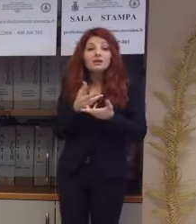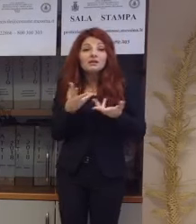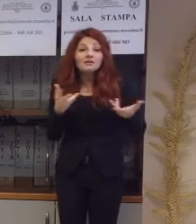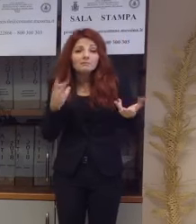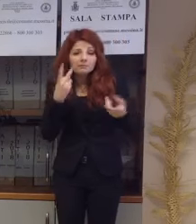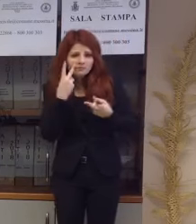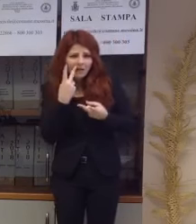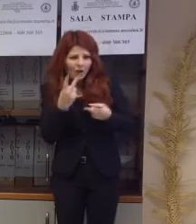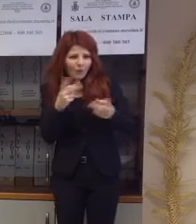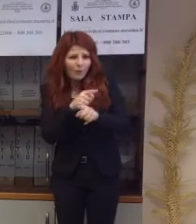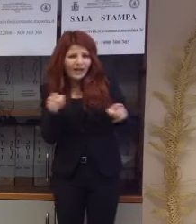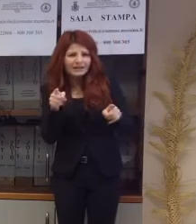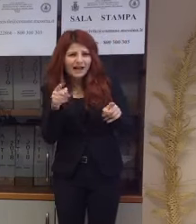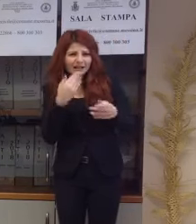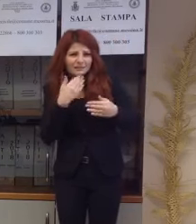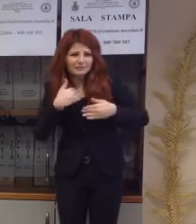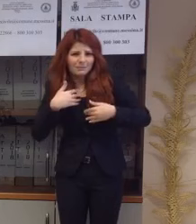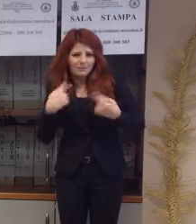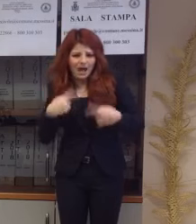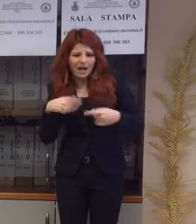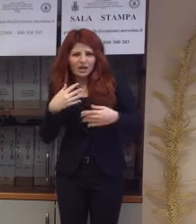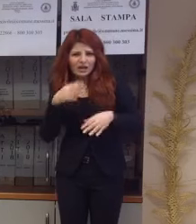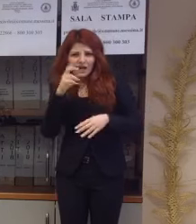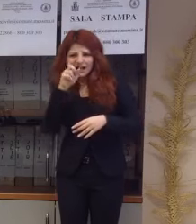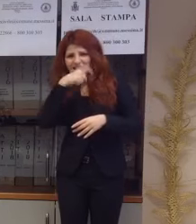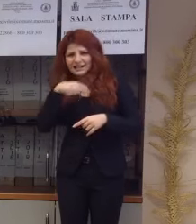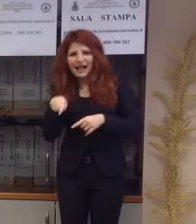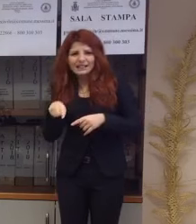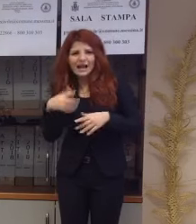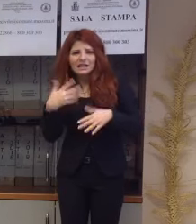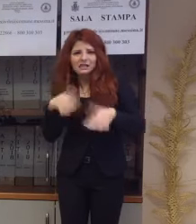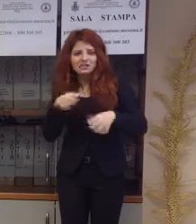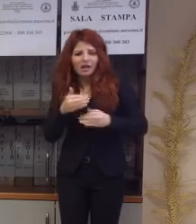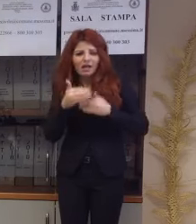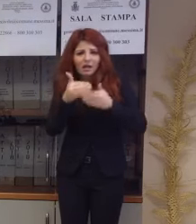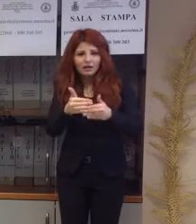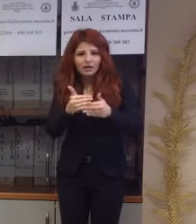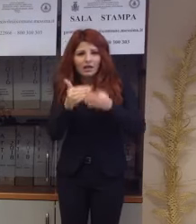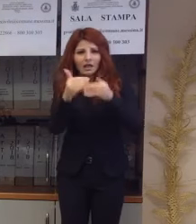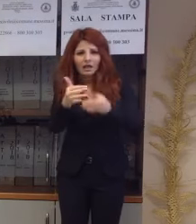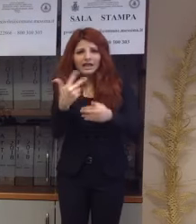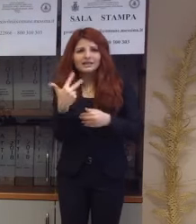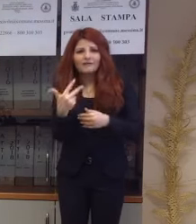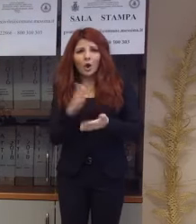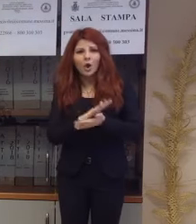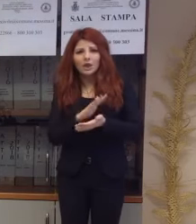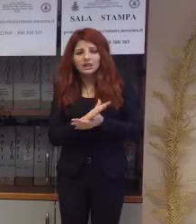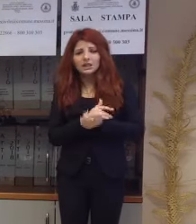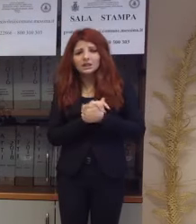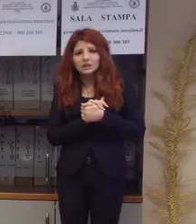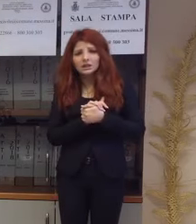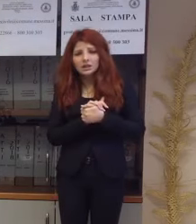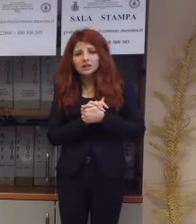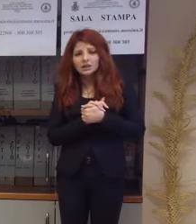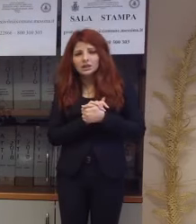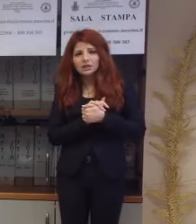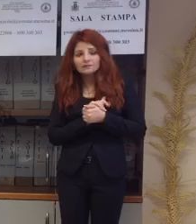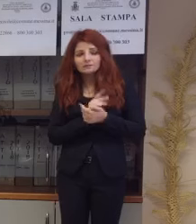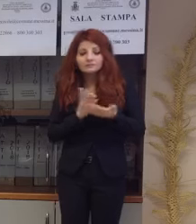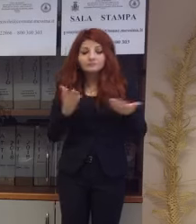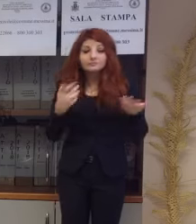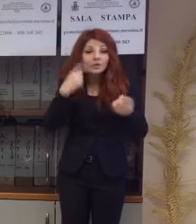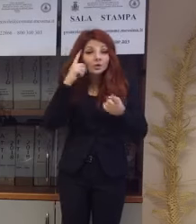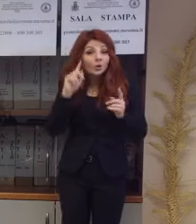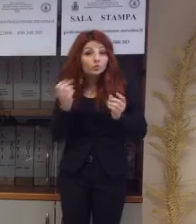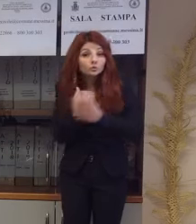aprile. E si deve telefonare a un numero di Bologna, mi dicevano loro come assistenza. Io non so cosa è successo lì, ovviamente e ha la mia solidarietà